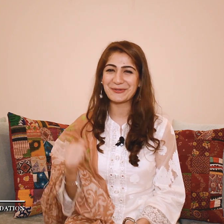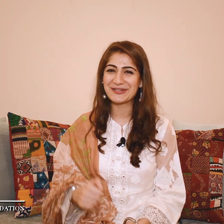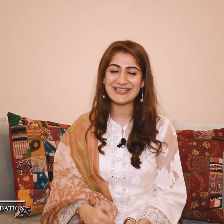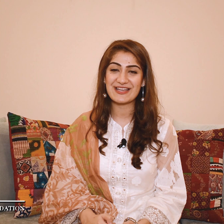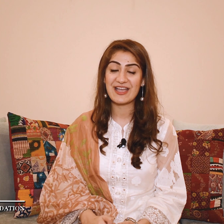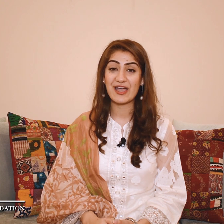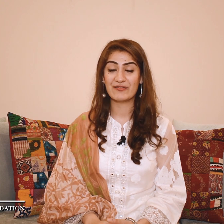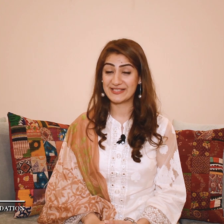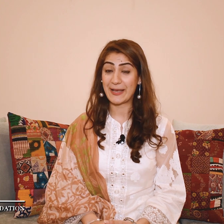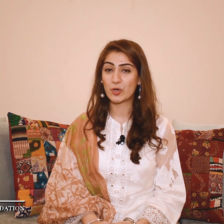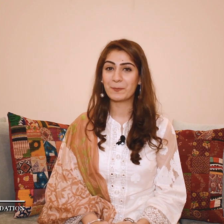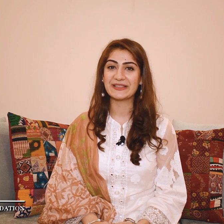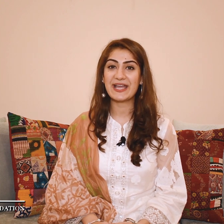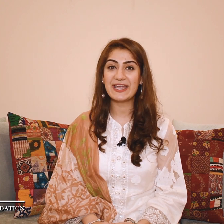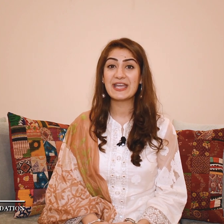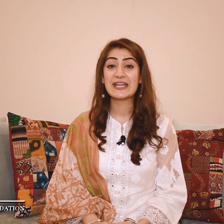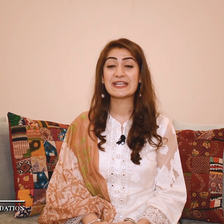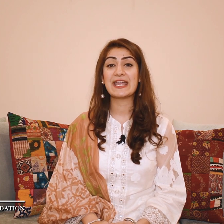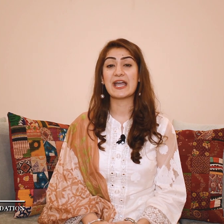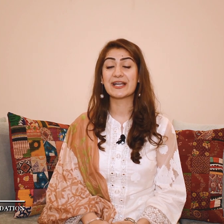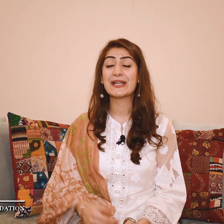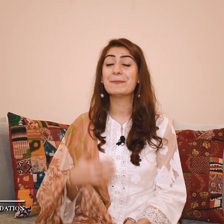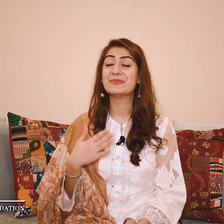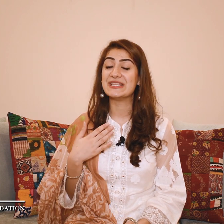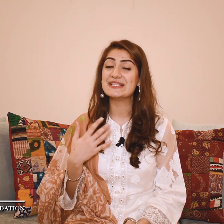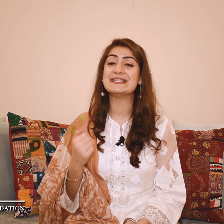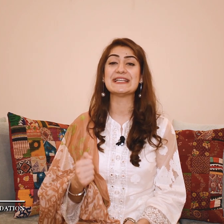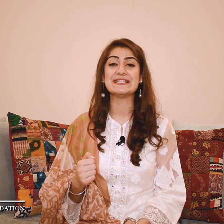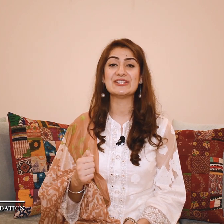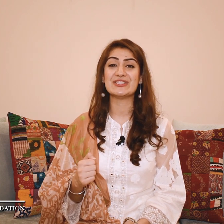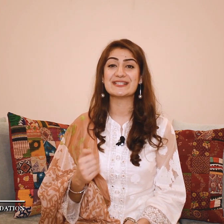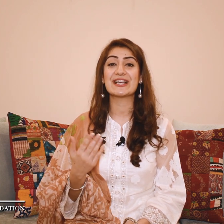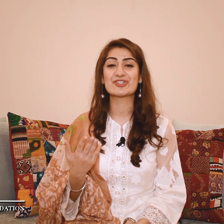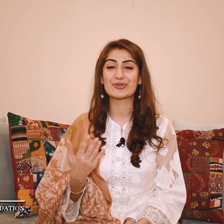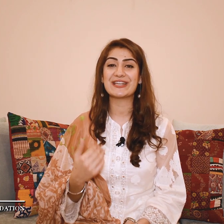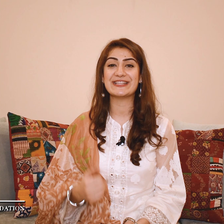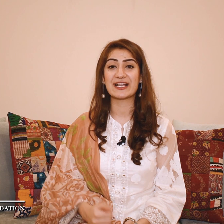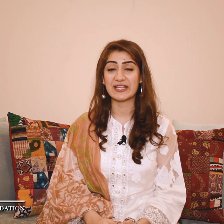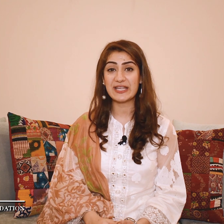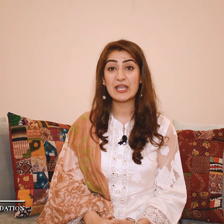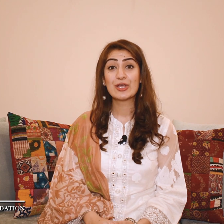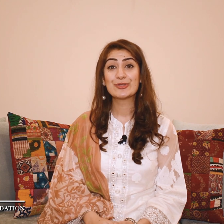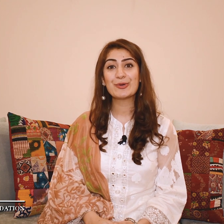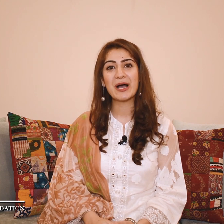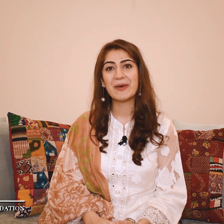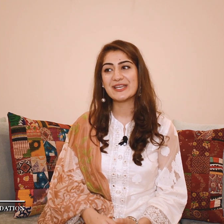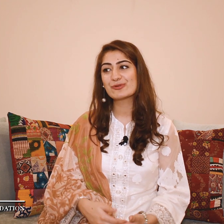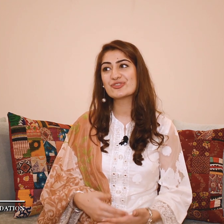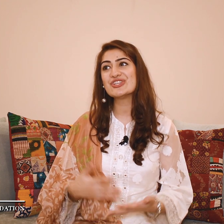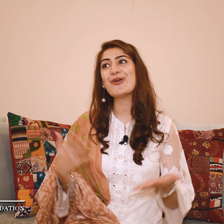हो गई आपको पता कि अगर हम सब्सक्राइब करें